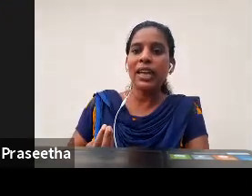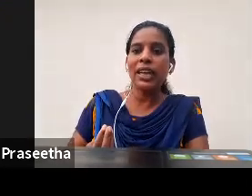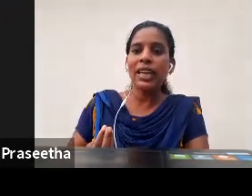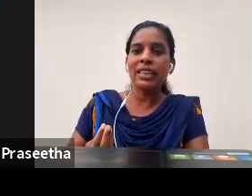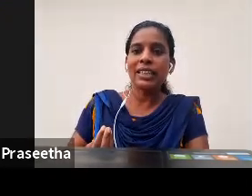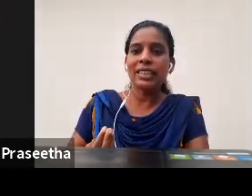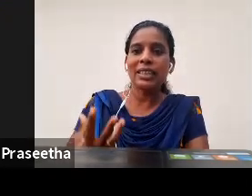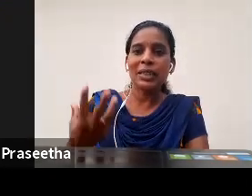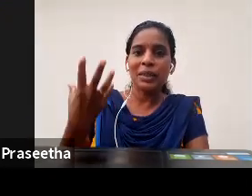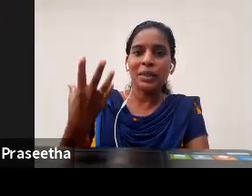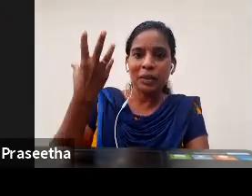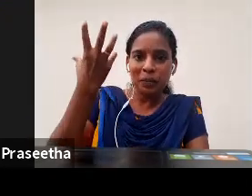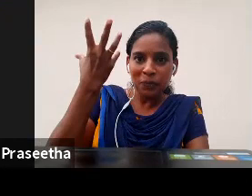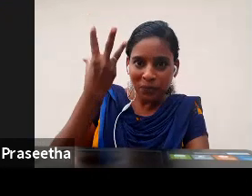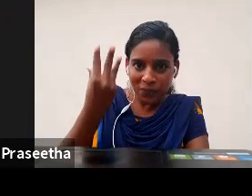പിന്നെ